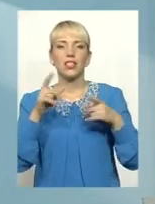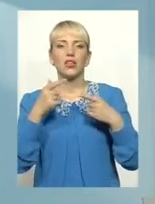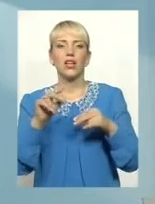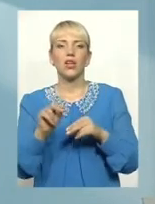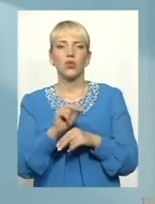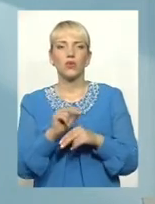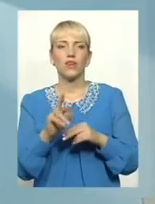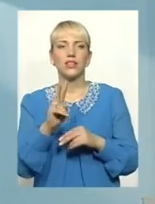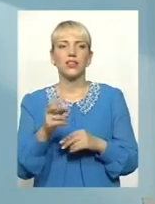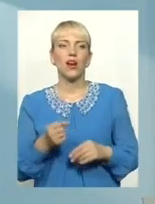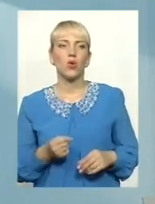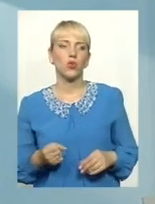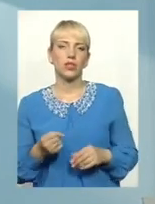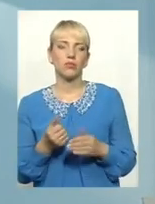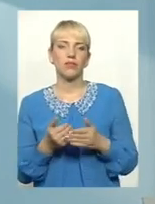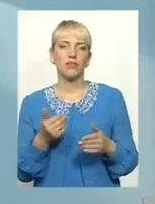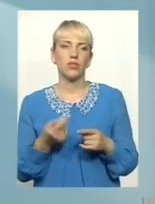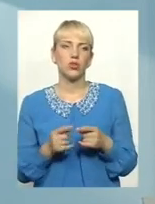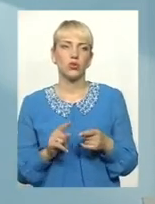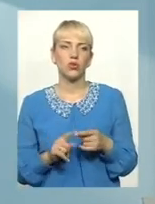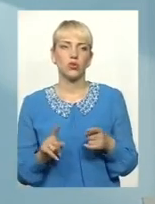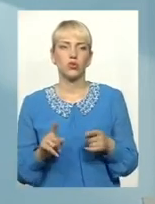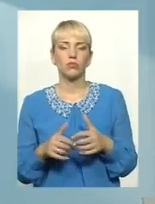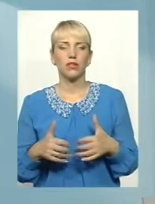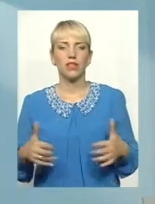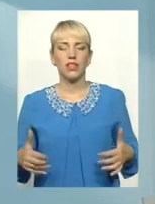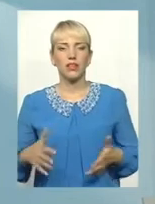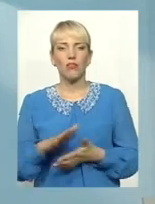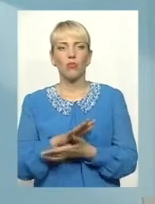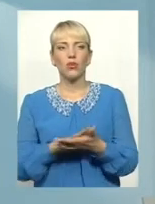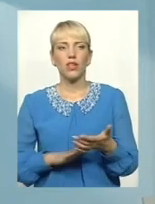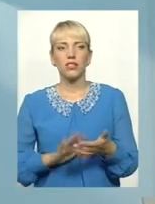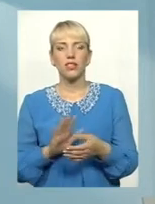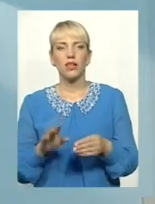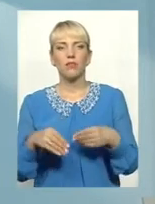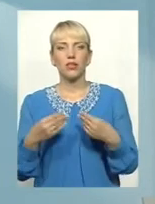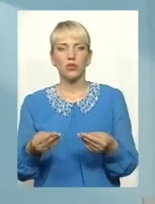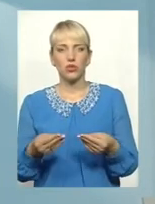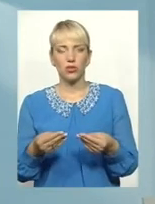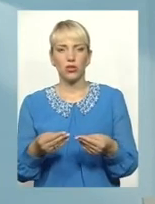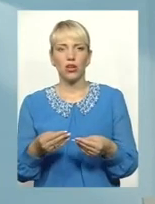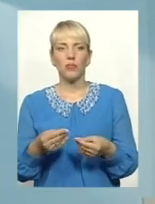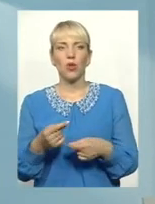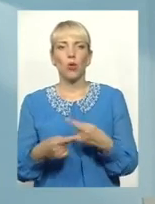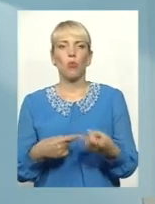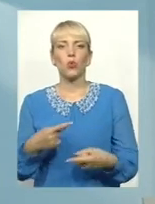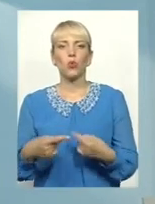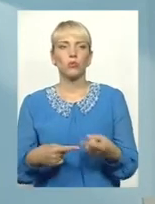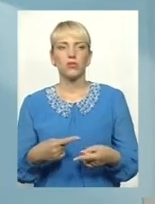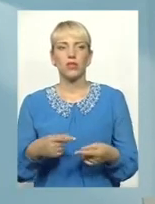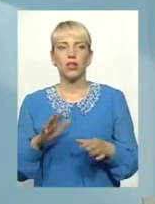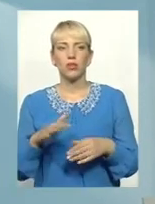як утримувати від того, щоб тваринка в подальшому не приносила потомство. І потім вони